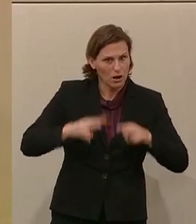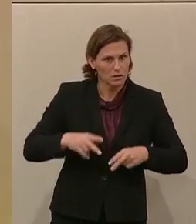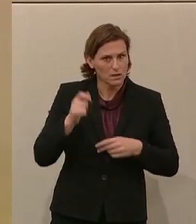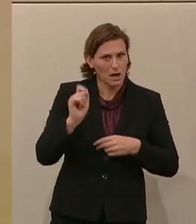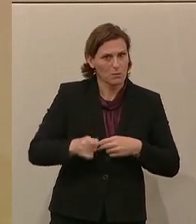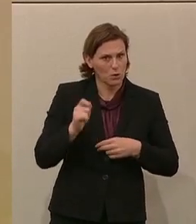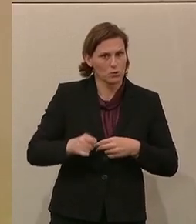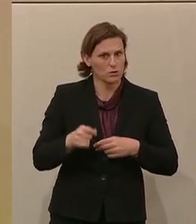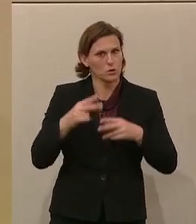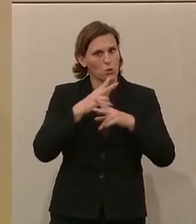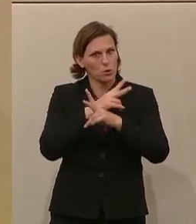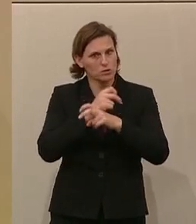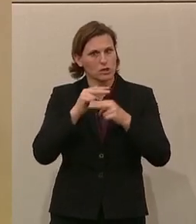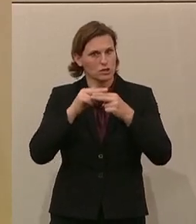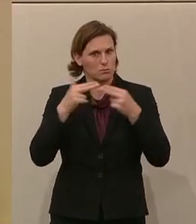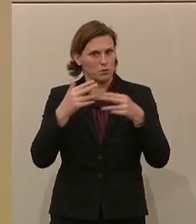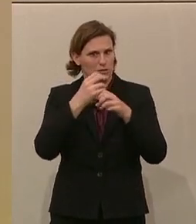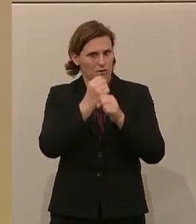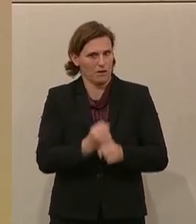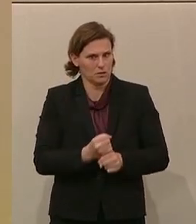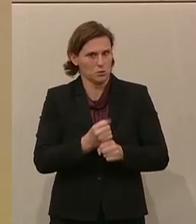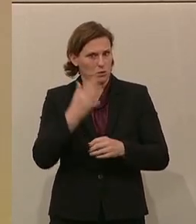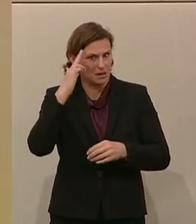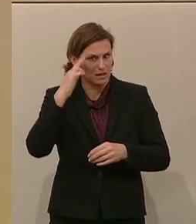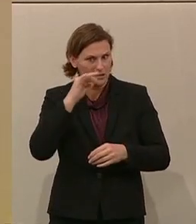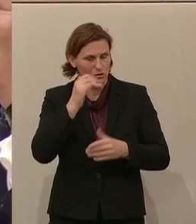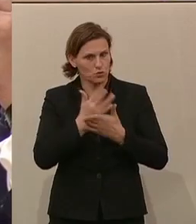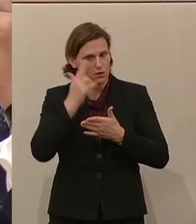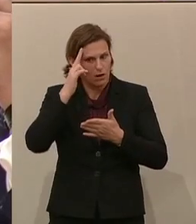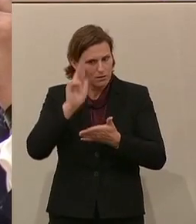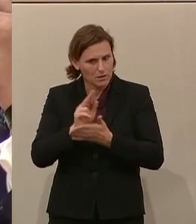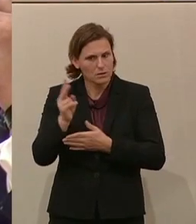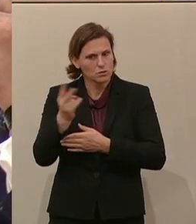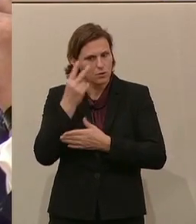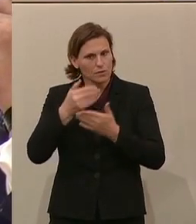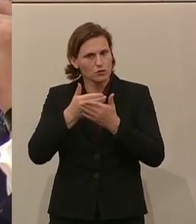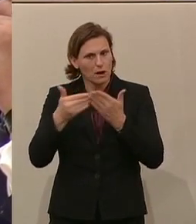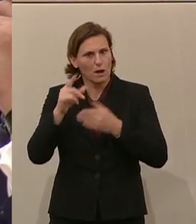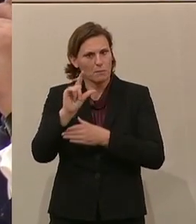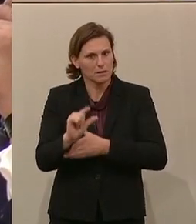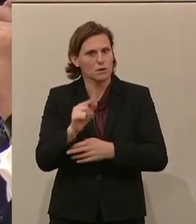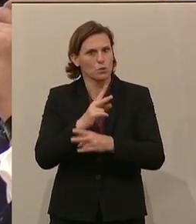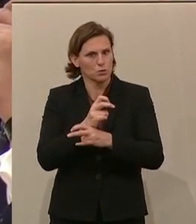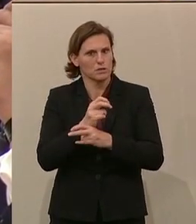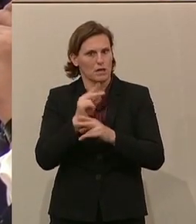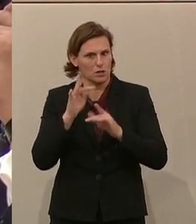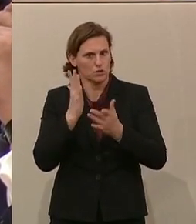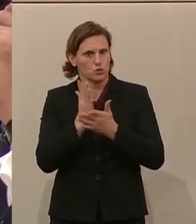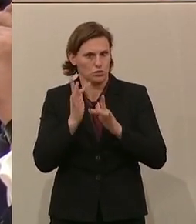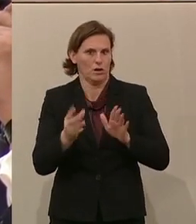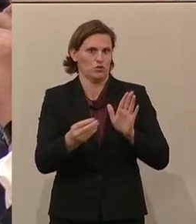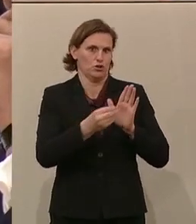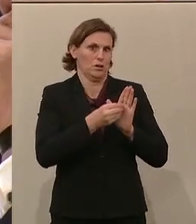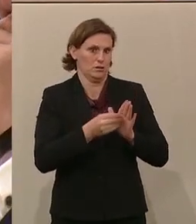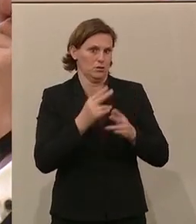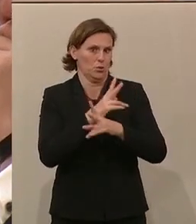offensichtlich die österreichische Bundesverfassung nicht kennen. Denn dort ist ja sehr wohl die Anerkennung der slowenischsprachigen Minderheit in Österreich gegeben, in der österreichischen